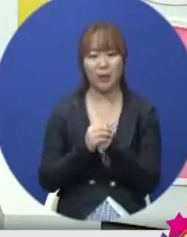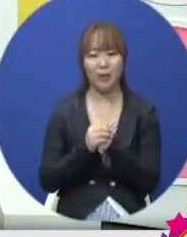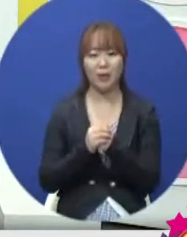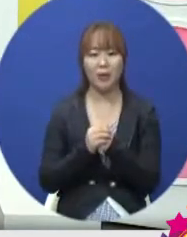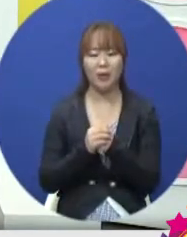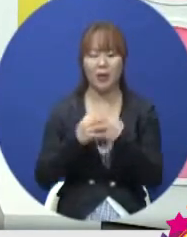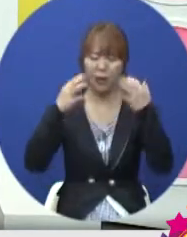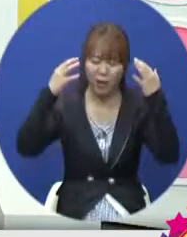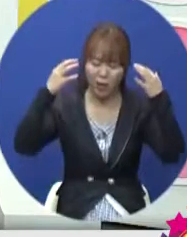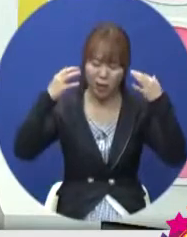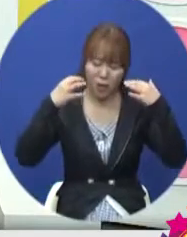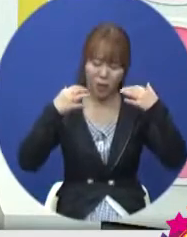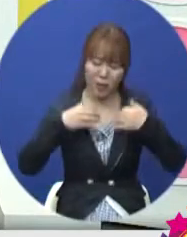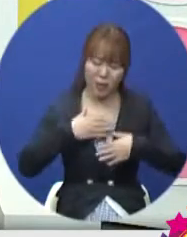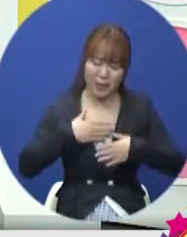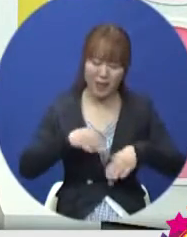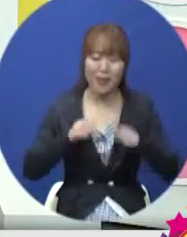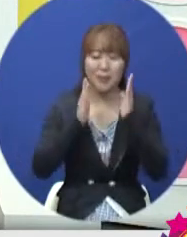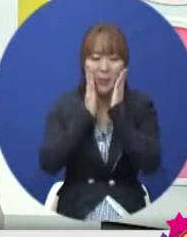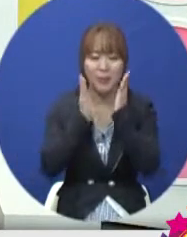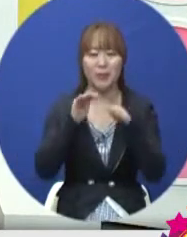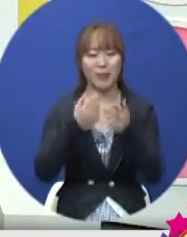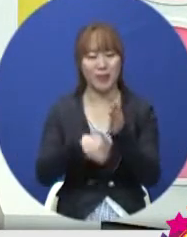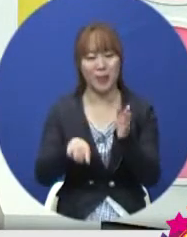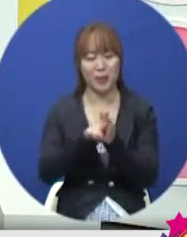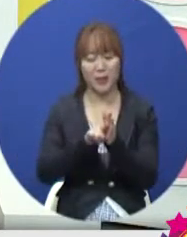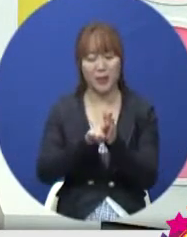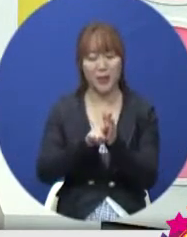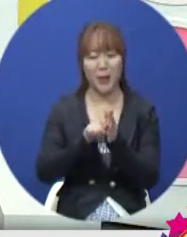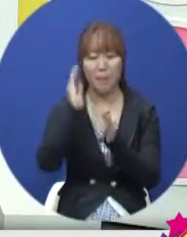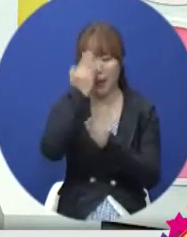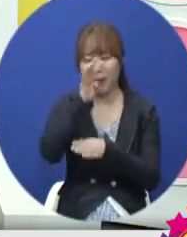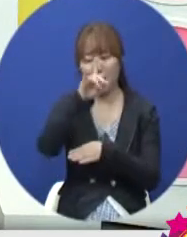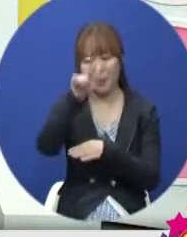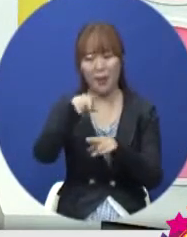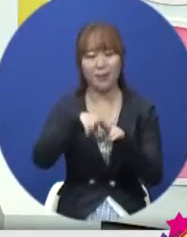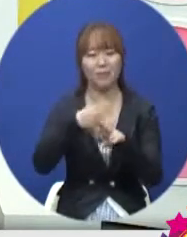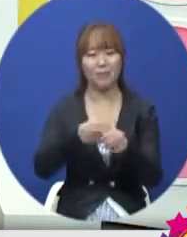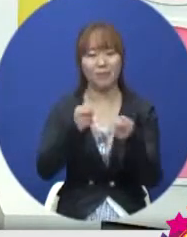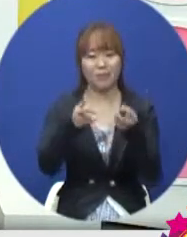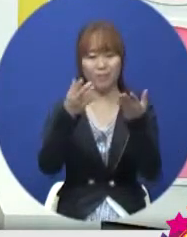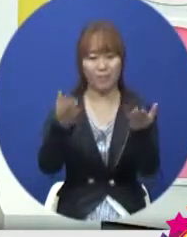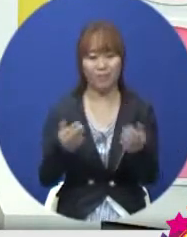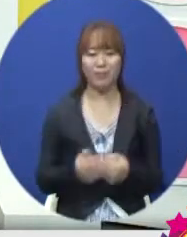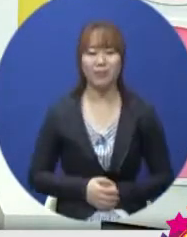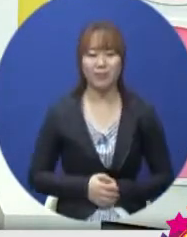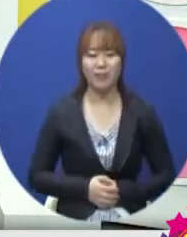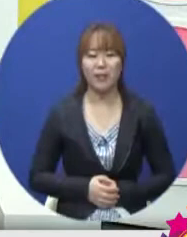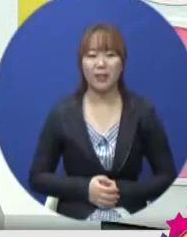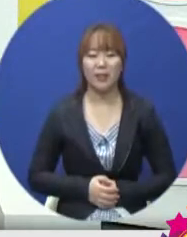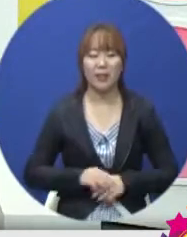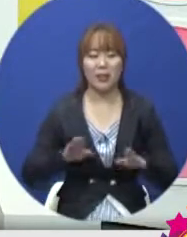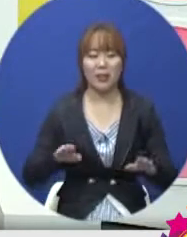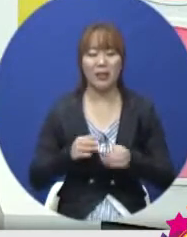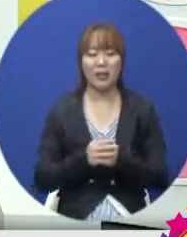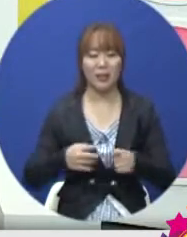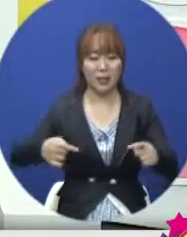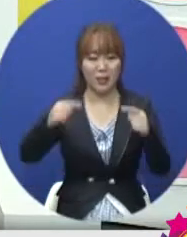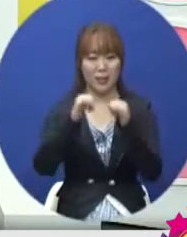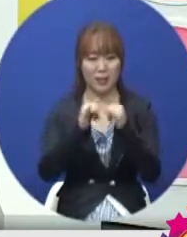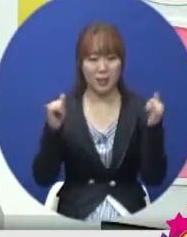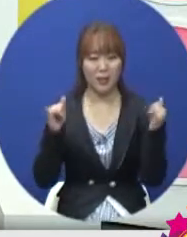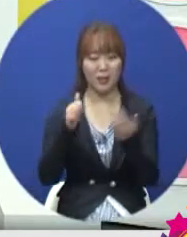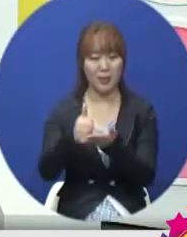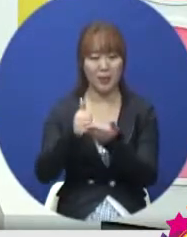이 무더위에 지친 피부를 위한 마스크 팩을 보내드리도록 하겠습니다. 네. 자, 즉석 참여자분 기다리신대요.